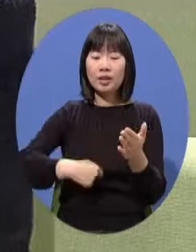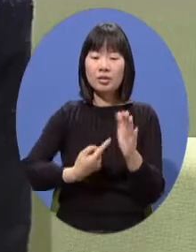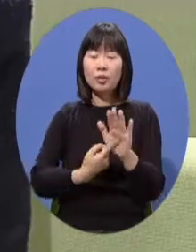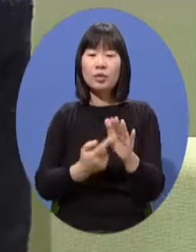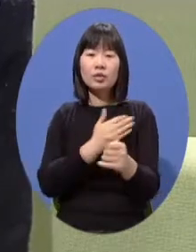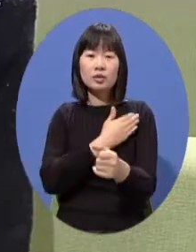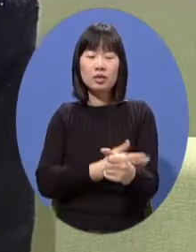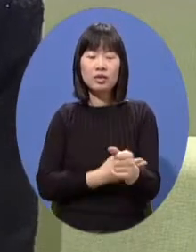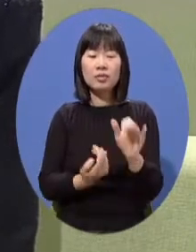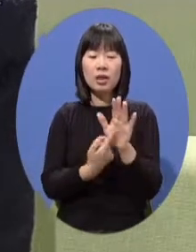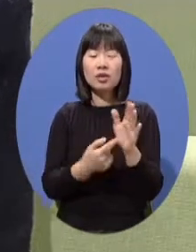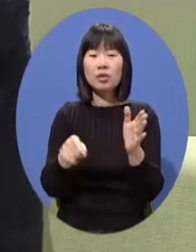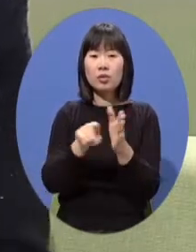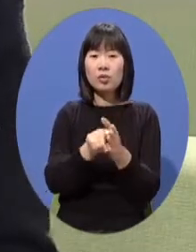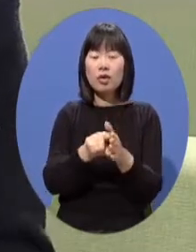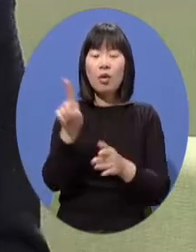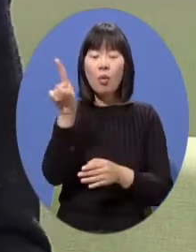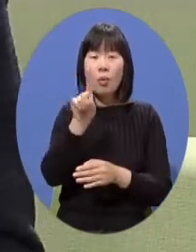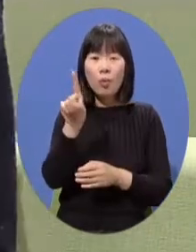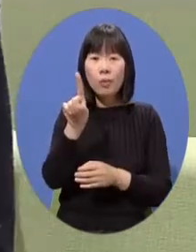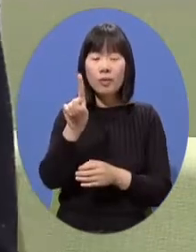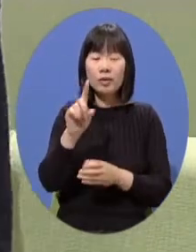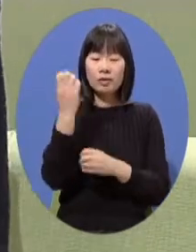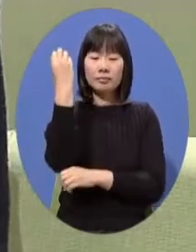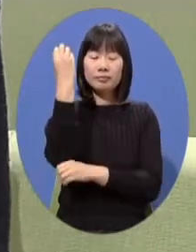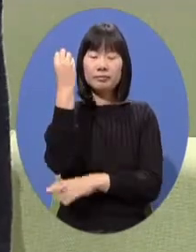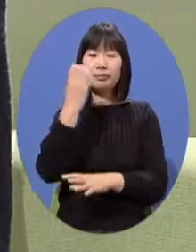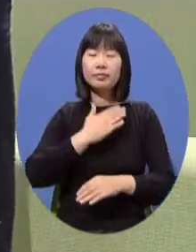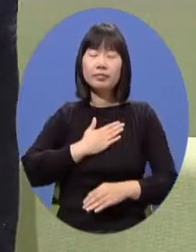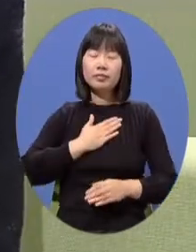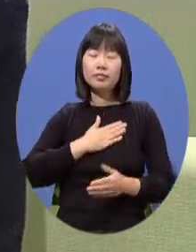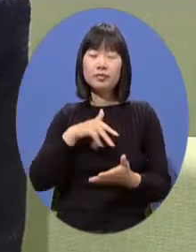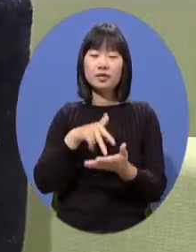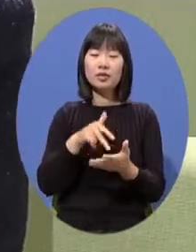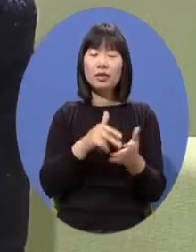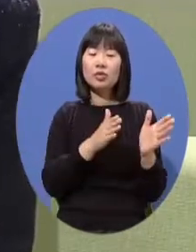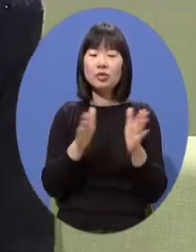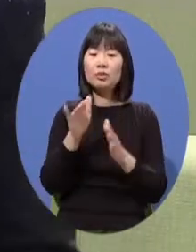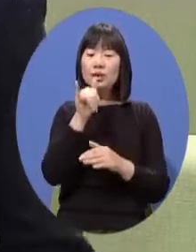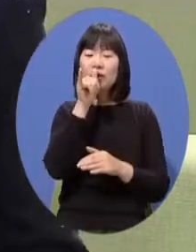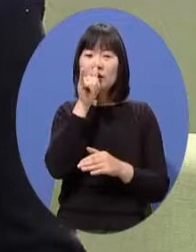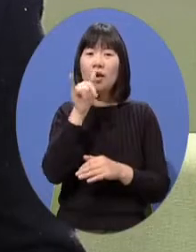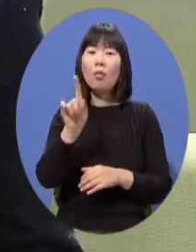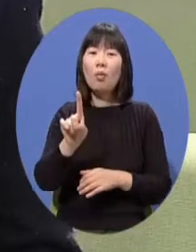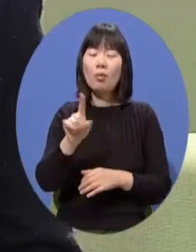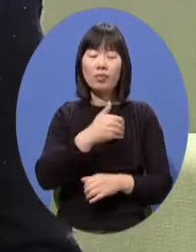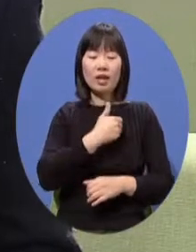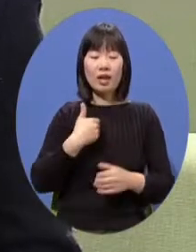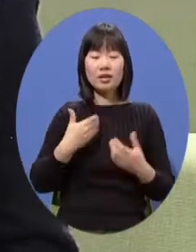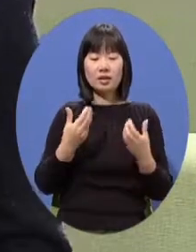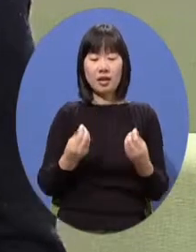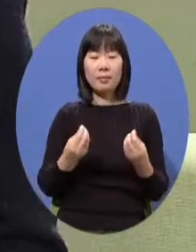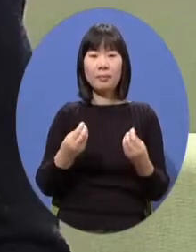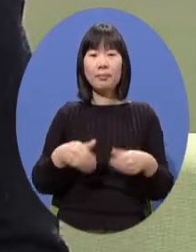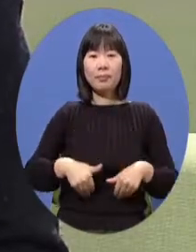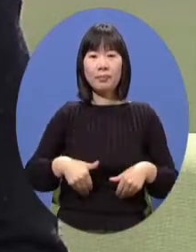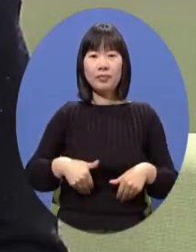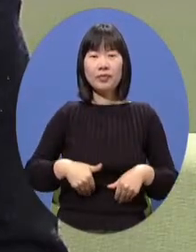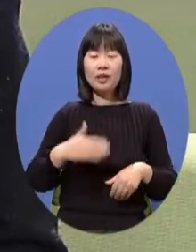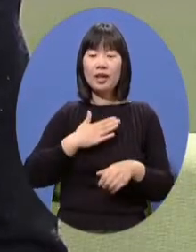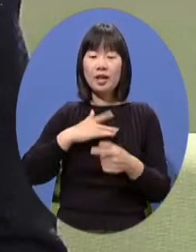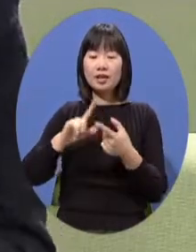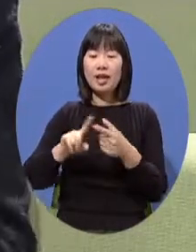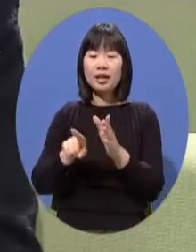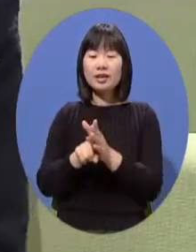표현력이 생기려면은 그래서 어떠한 기본 정서적인 게 준비가 돼야 되냐면 자신감. 그리고 나에